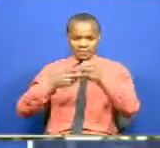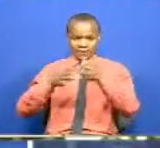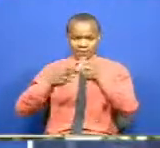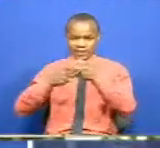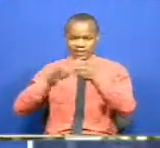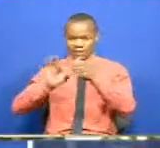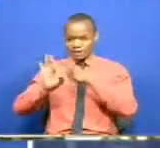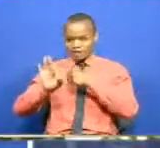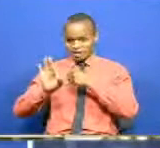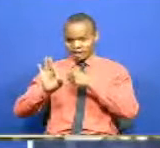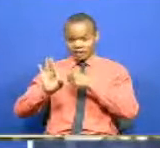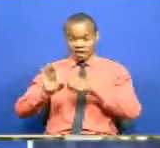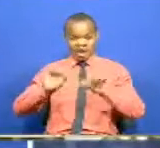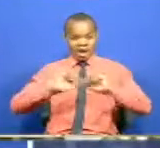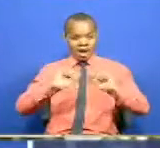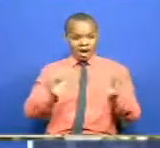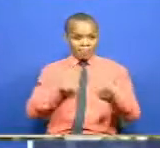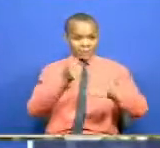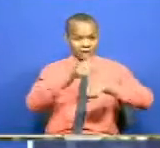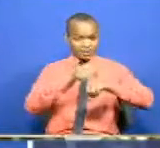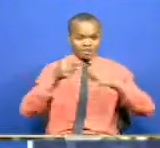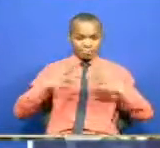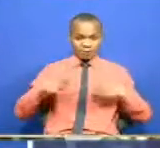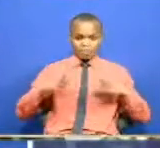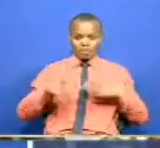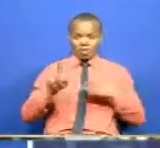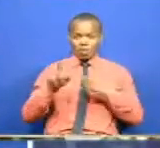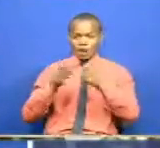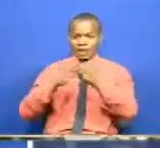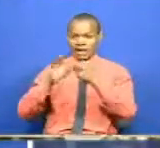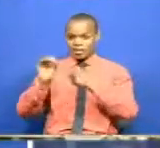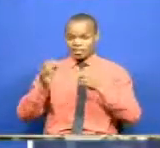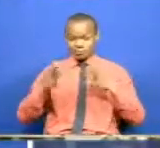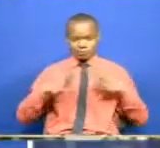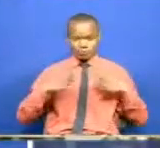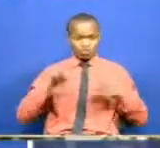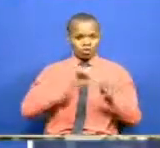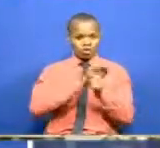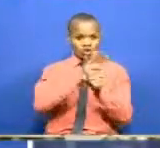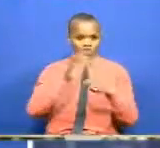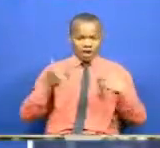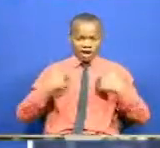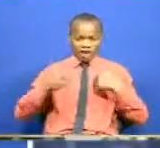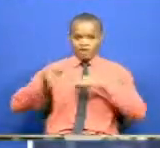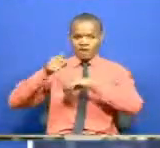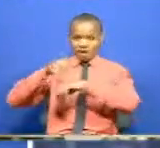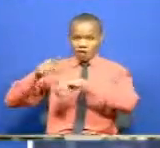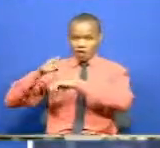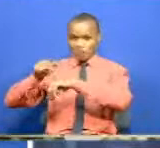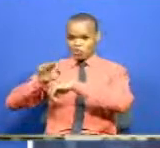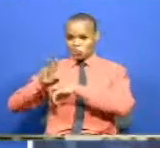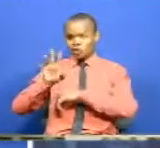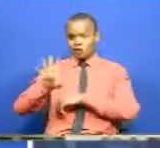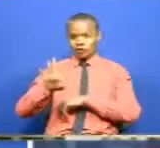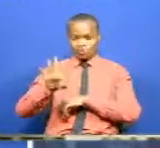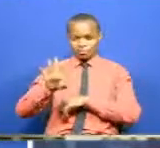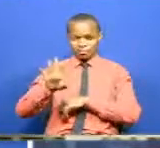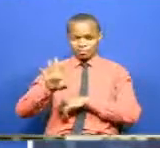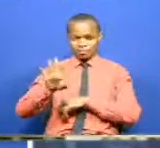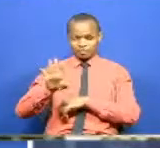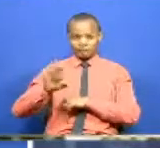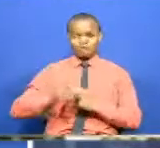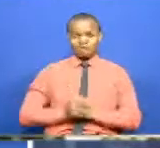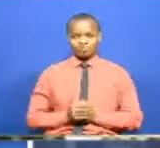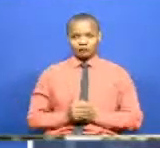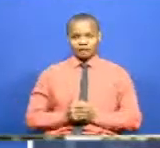35,793. Hii ni baada ya watu wengine 190 zaidi kupatikana na kuwa na virusi hivyo. Na katika saa 24